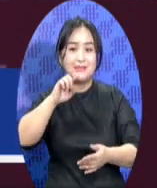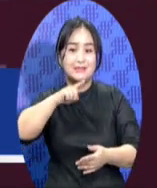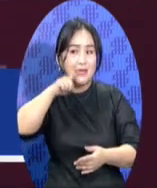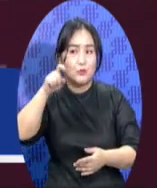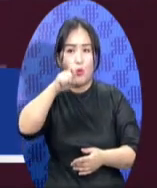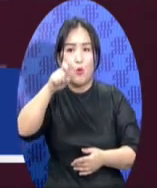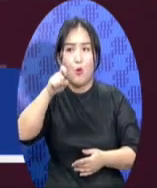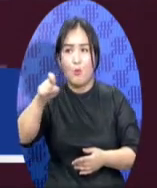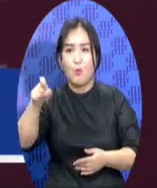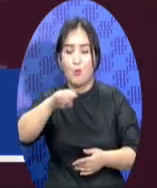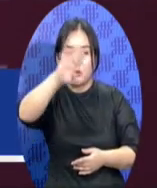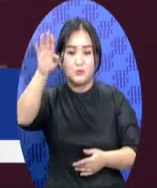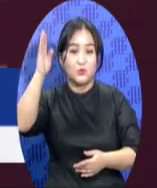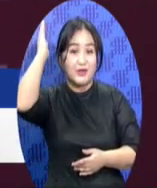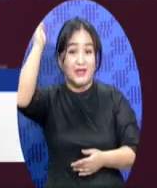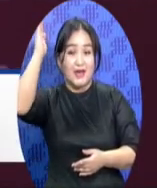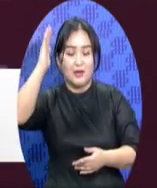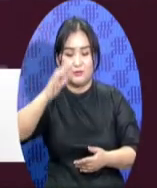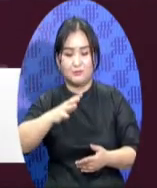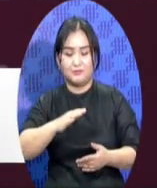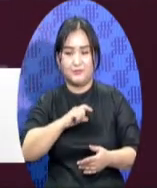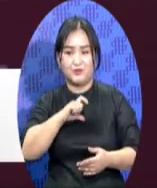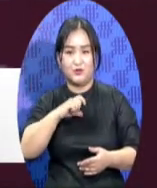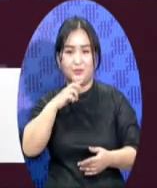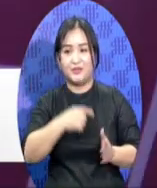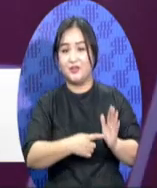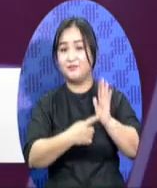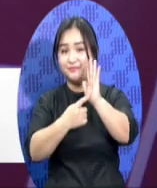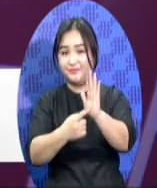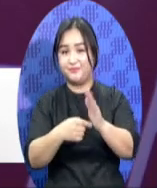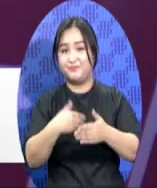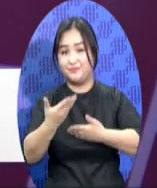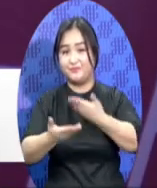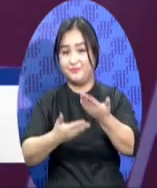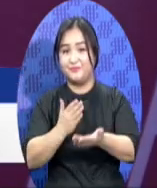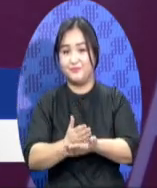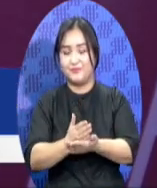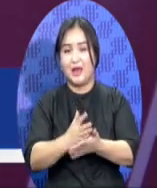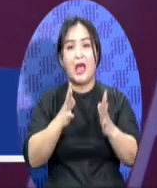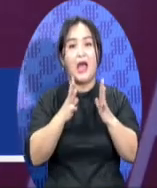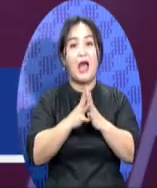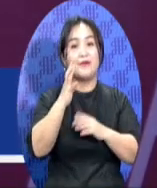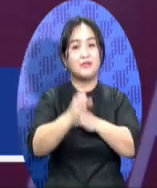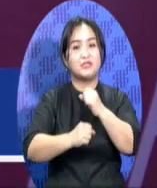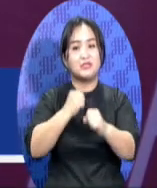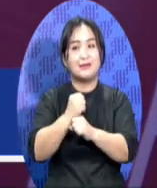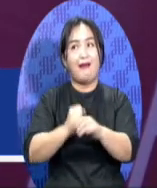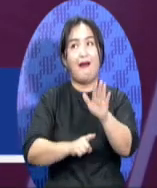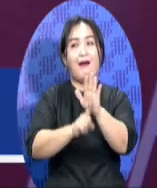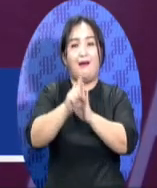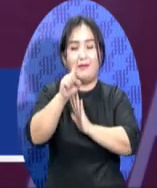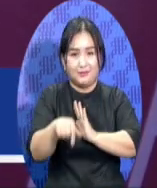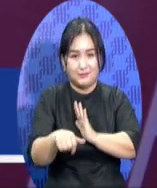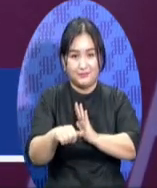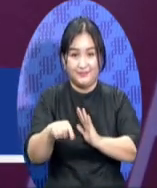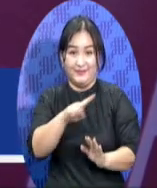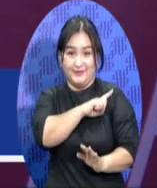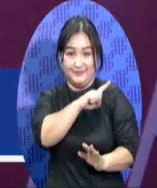төрх засаглалд ажиллах залуучуудад маш их хувийн нэмрээ оруулна хэмээн харж байгаа. 10 жилийн өмнө Алтан үзэг наадамд нийт 70 орчим бүтээл